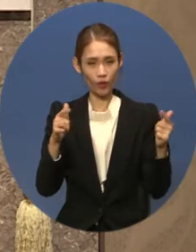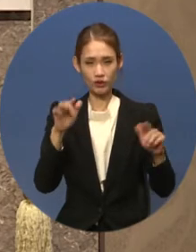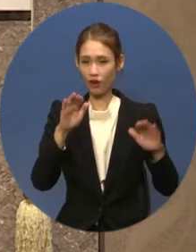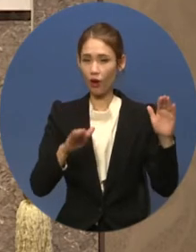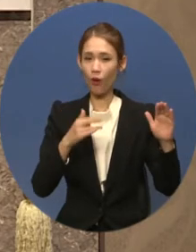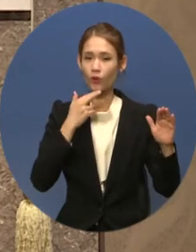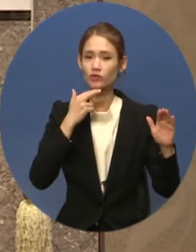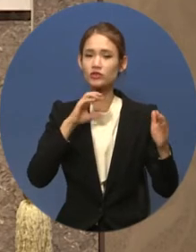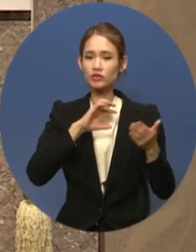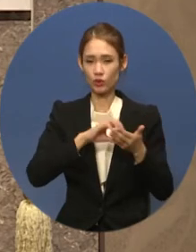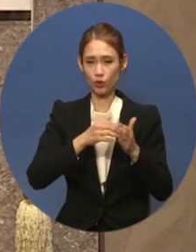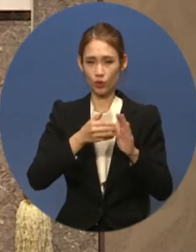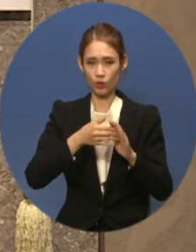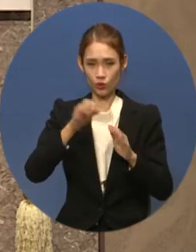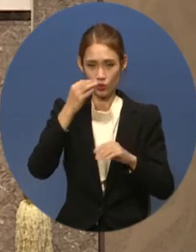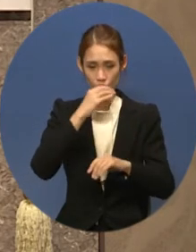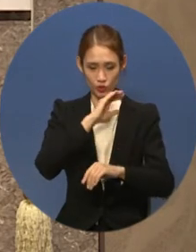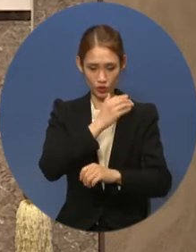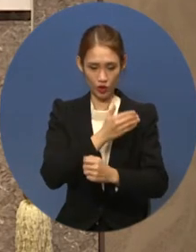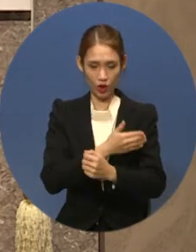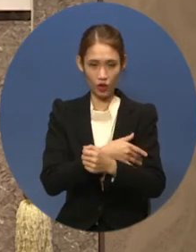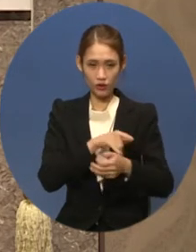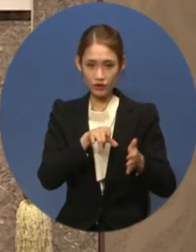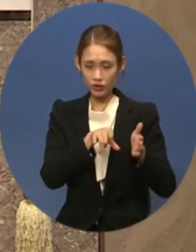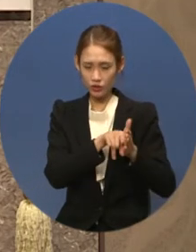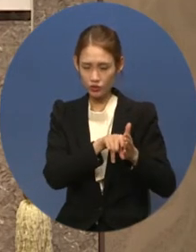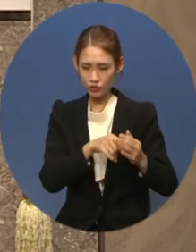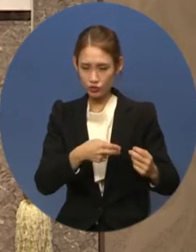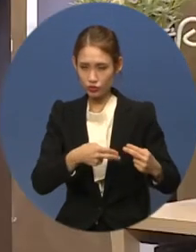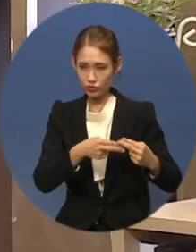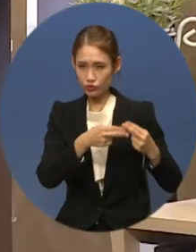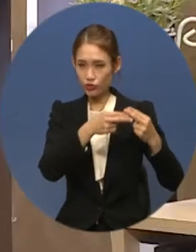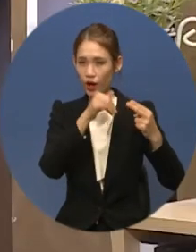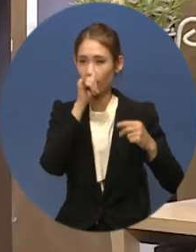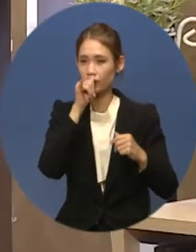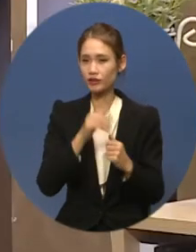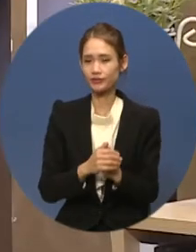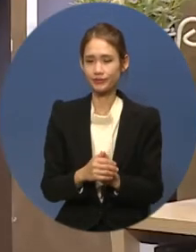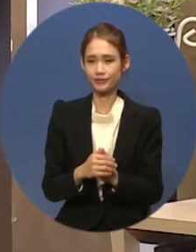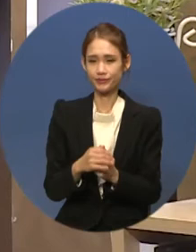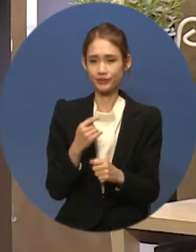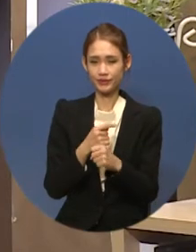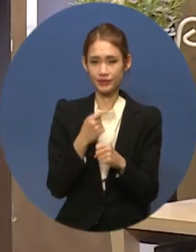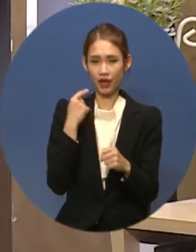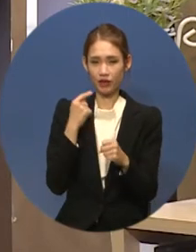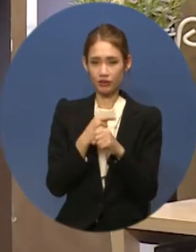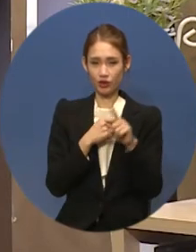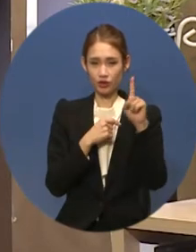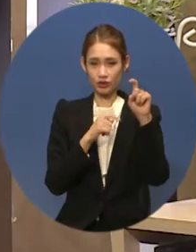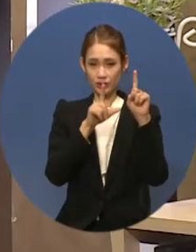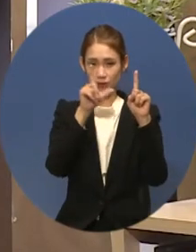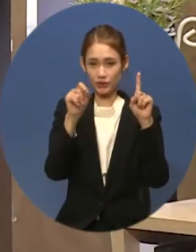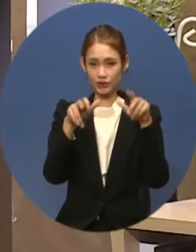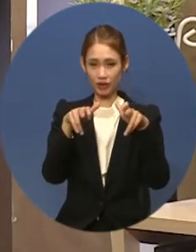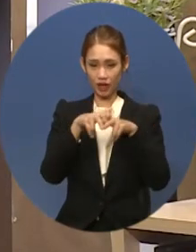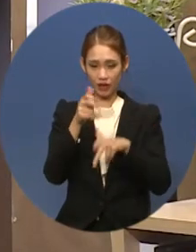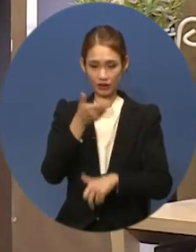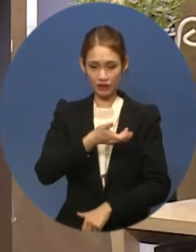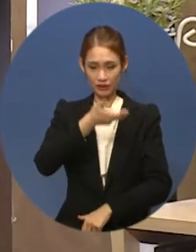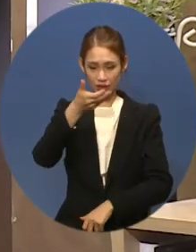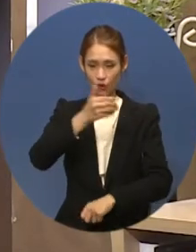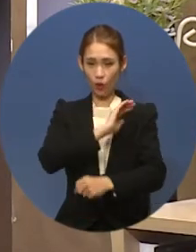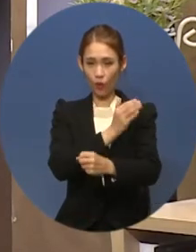있고요 신뢰도 높여 나가고 있습니다 어데 4 어도 작년 11월에는 이 장애인의 이동권 보장을 위해서